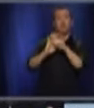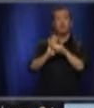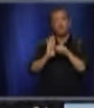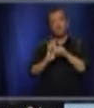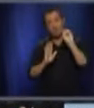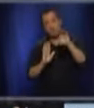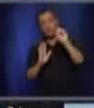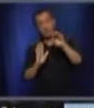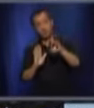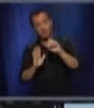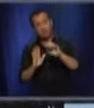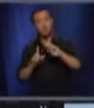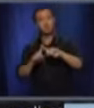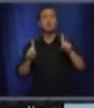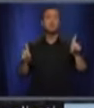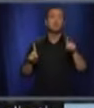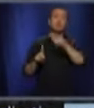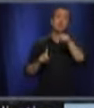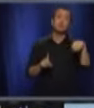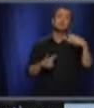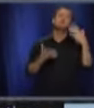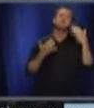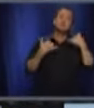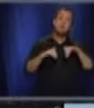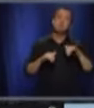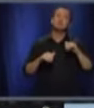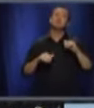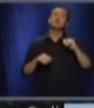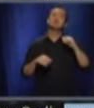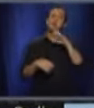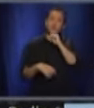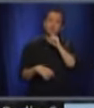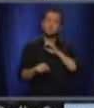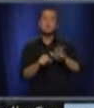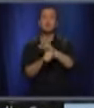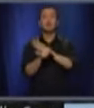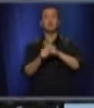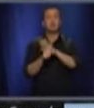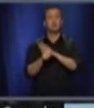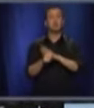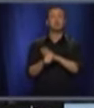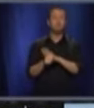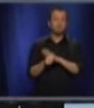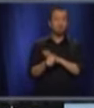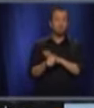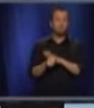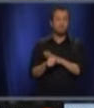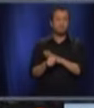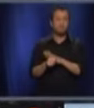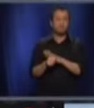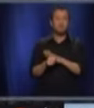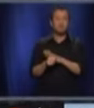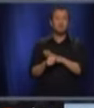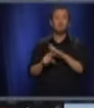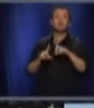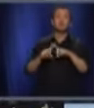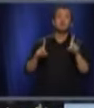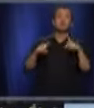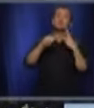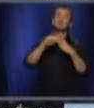de propos, et en particulier pour les personnes qui sont dans la zone orange. Mais si